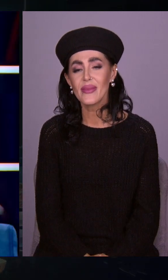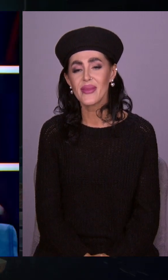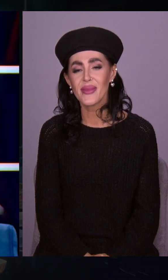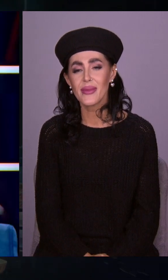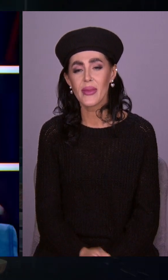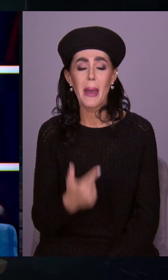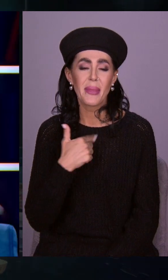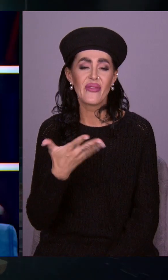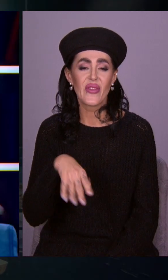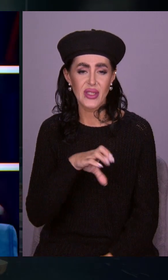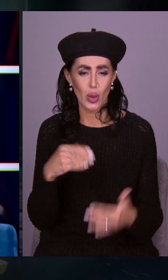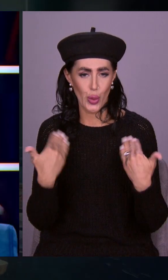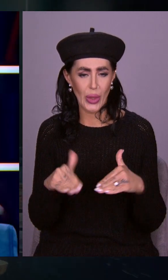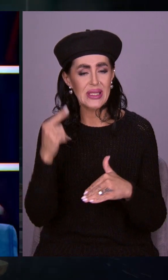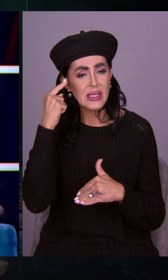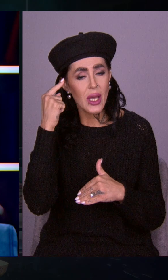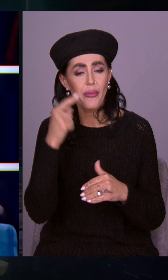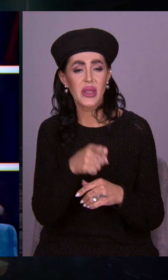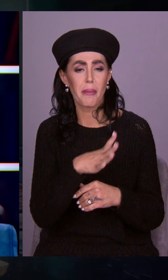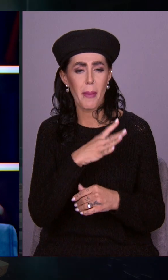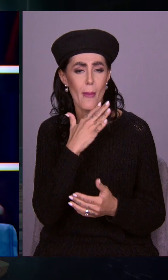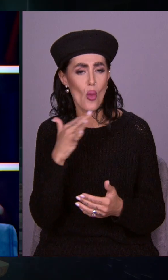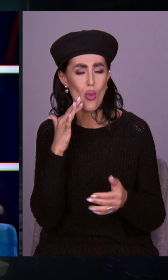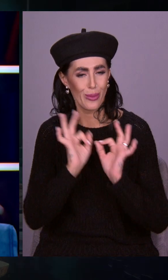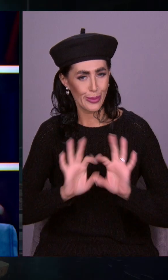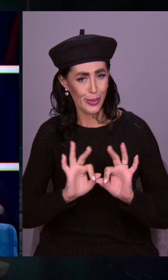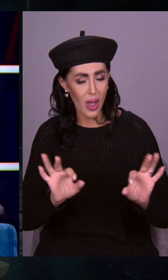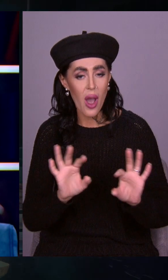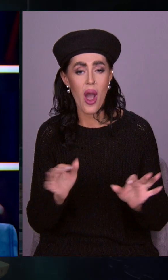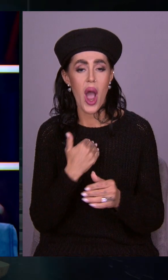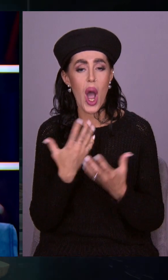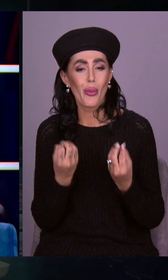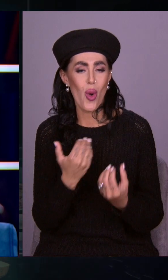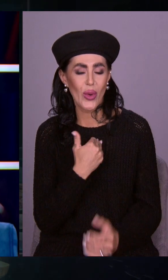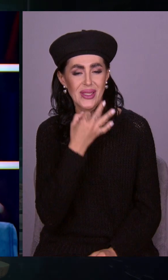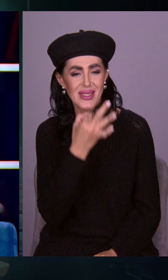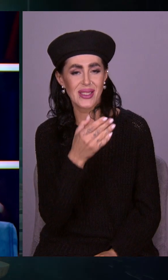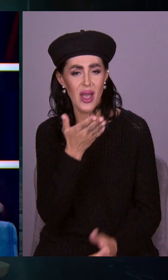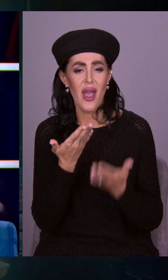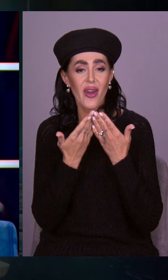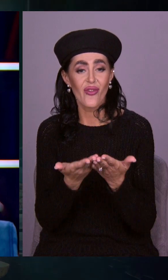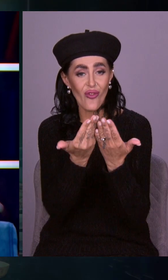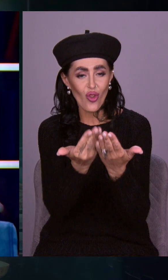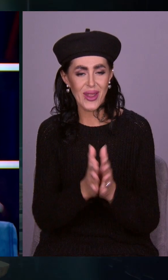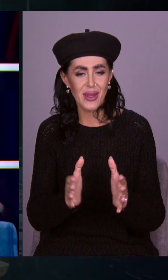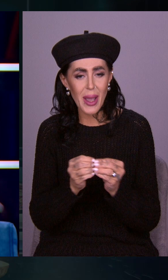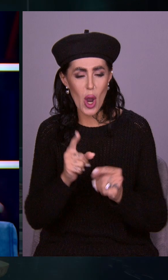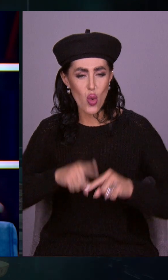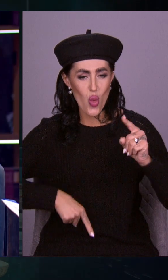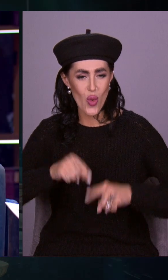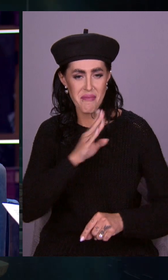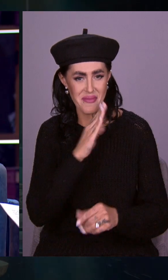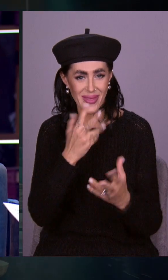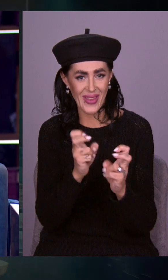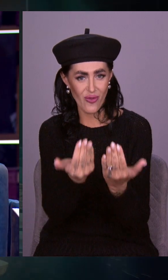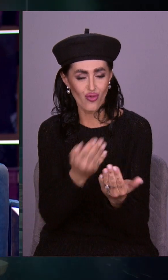в курсі, ти багато про це розповідав, і я хочу тобі просто сказати, що ви мої герої, просто як батьки. Ви